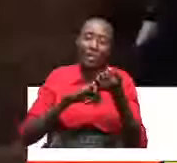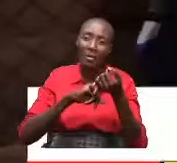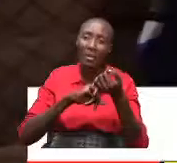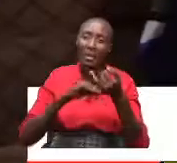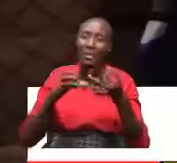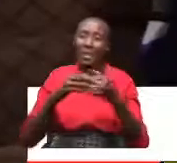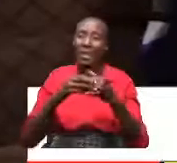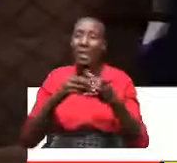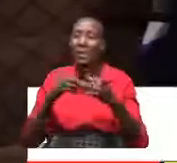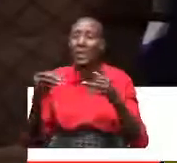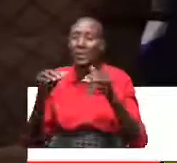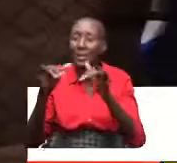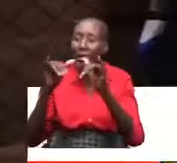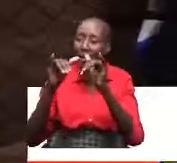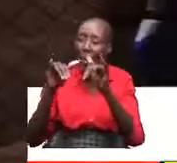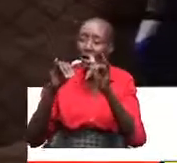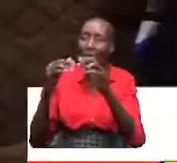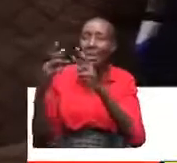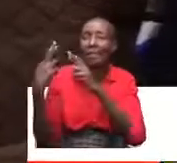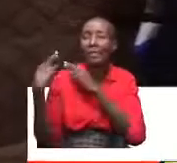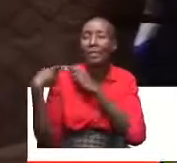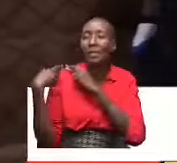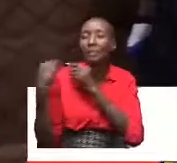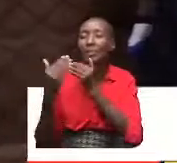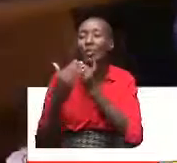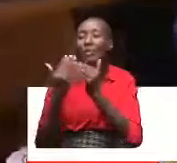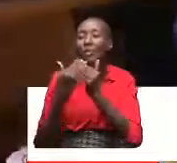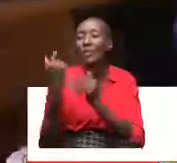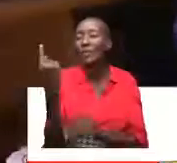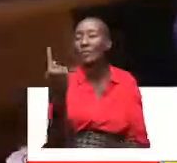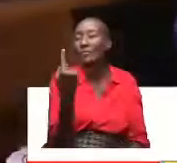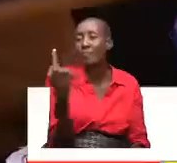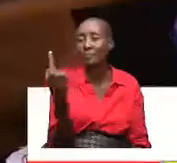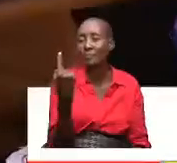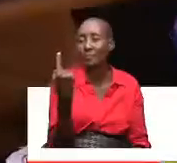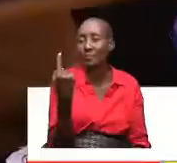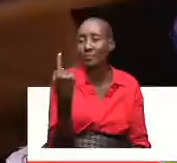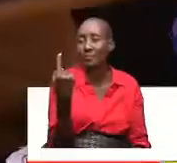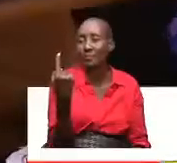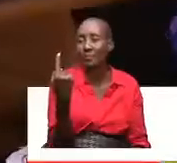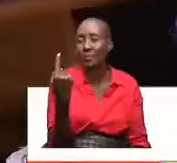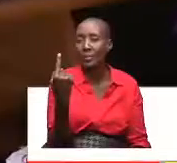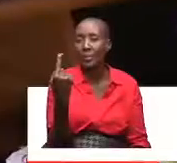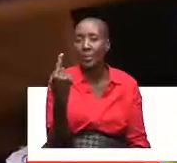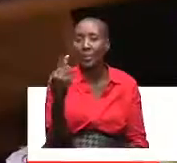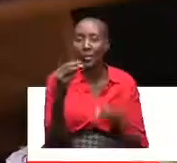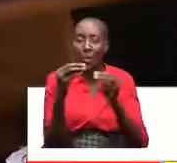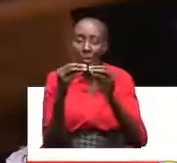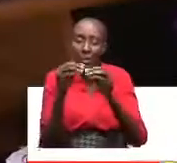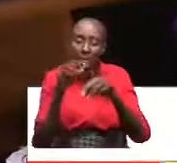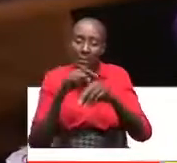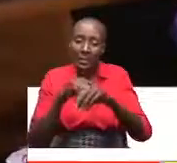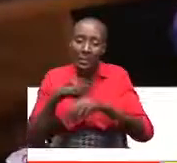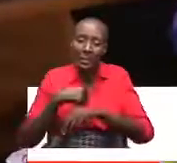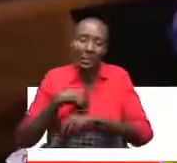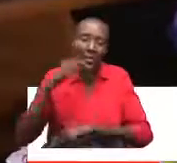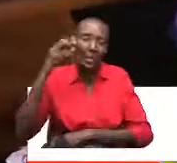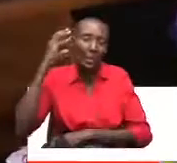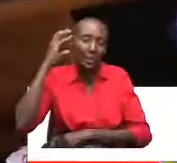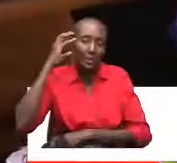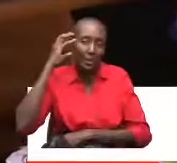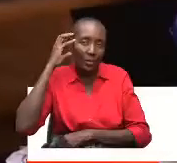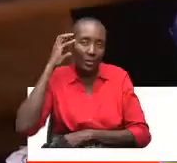ndipo alisalia na majukumu ya kumlea peke yake. Tulipatana tukiwa college,